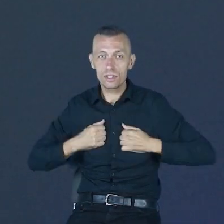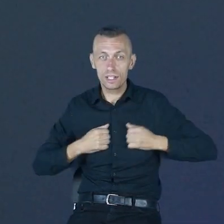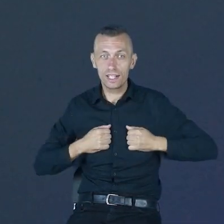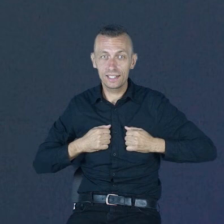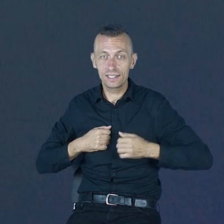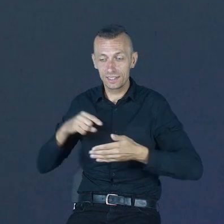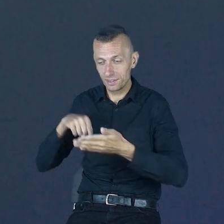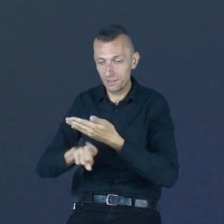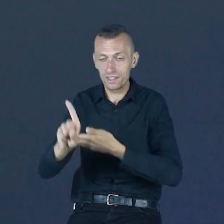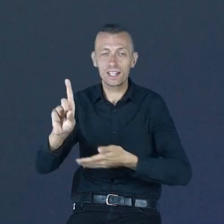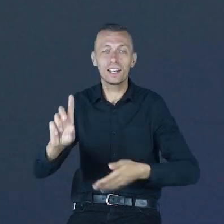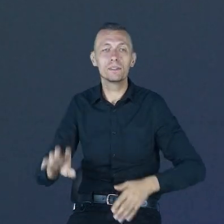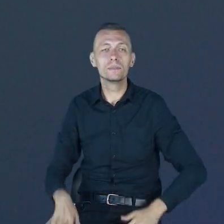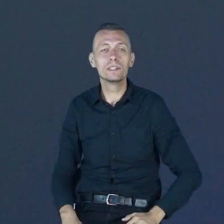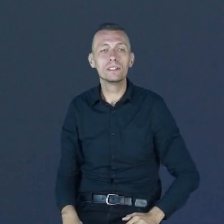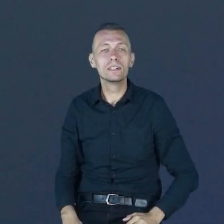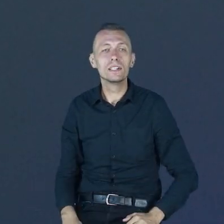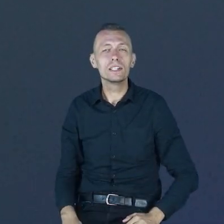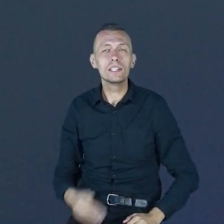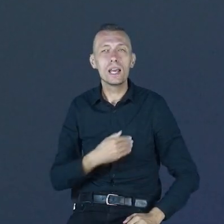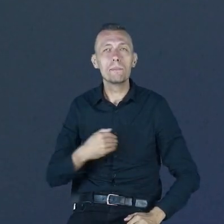w świetle poznajemy prawdę o sobie.